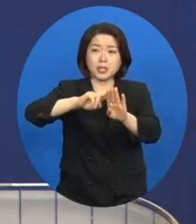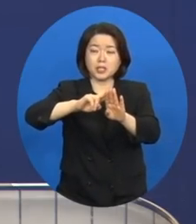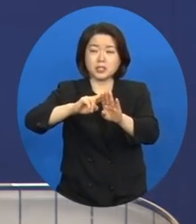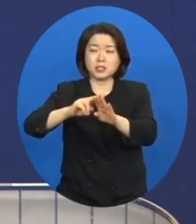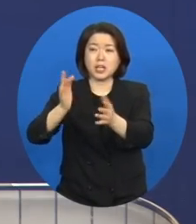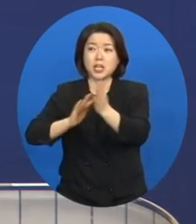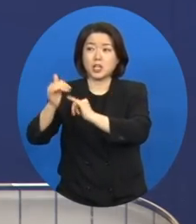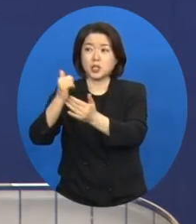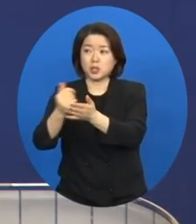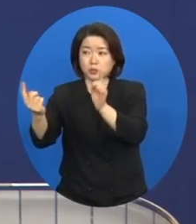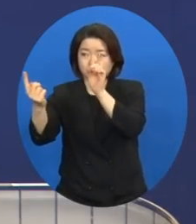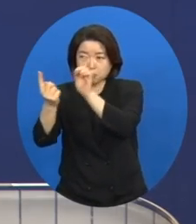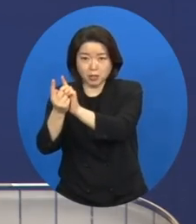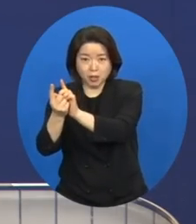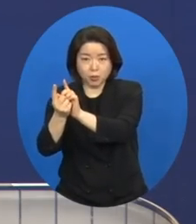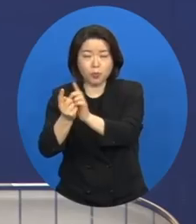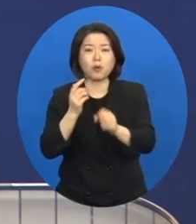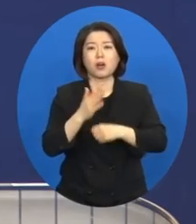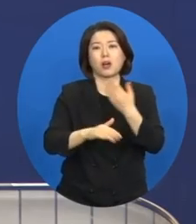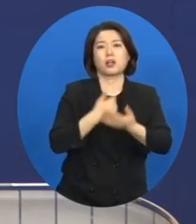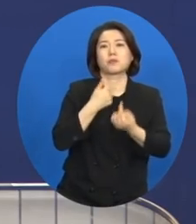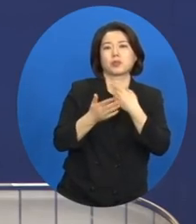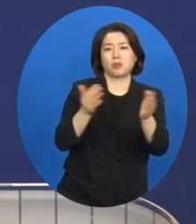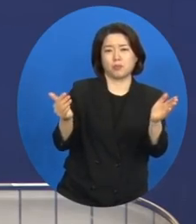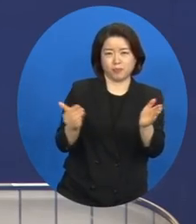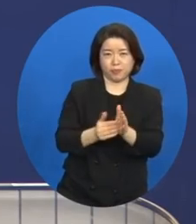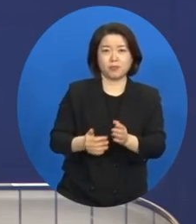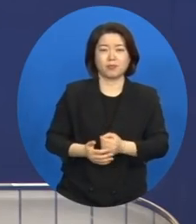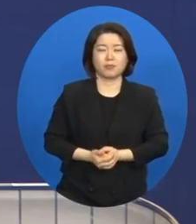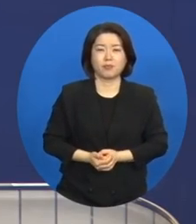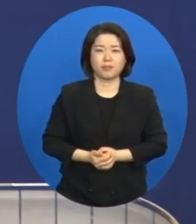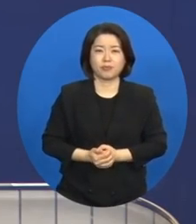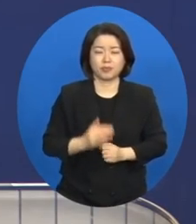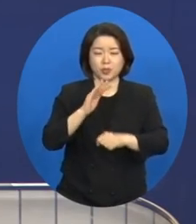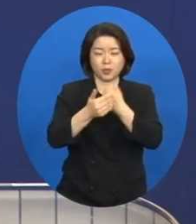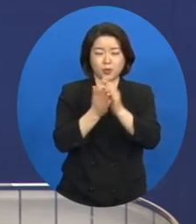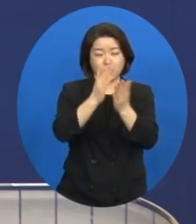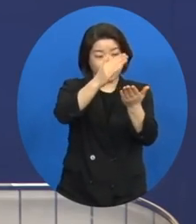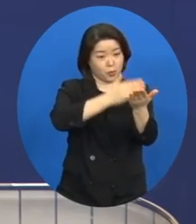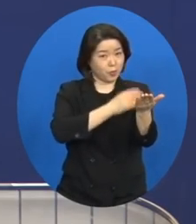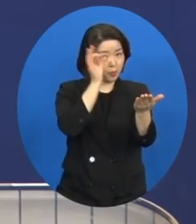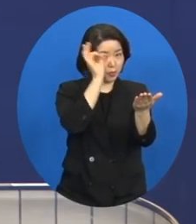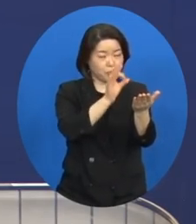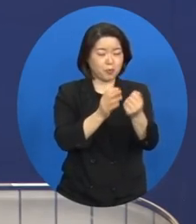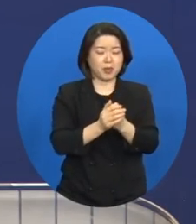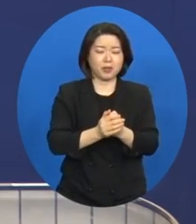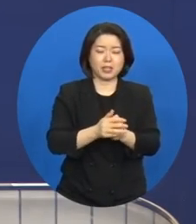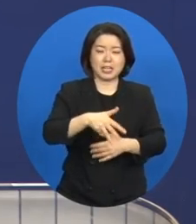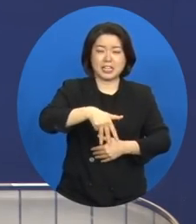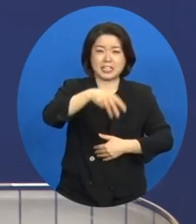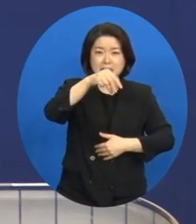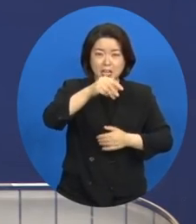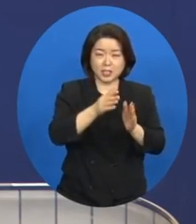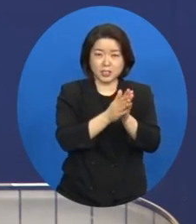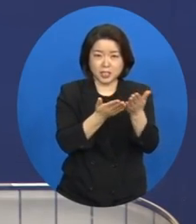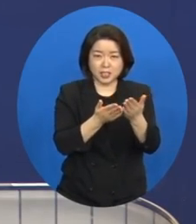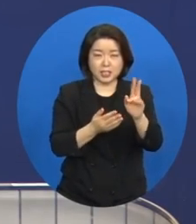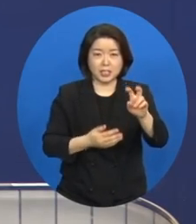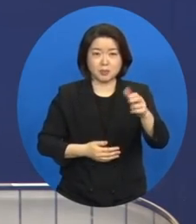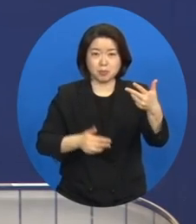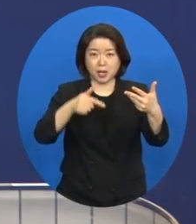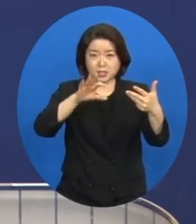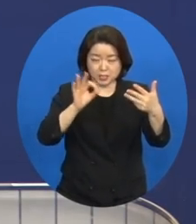경험하게 된 것입니다. 그래서 오늘 본문에 보면요, 예수님께서 창세기 28장 이 야곱의 베델